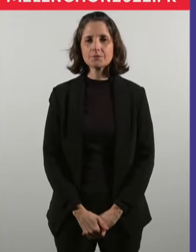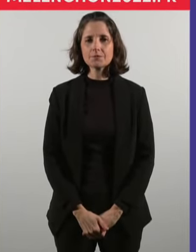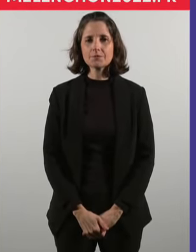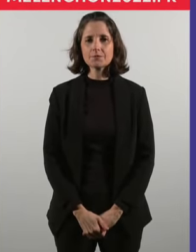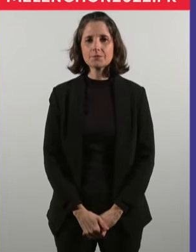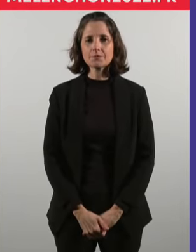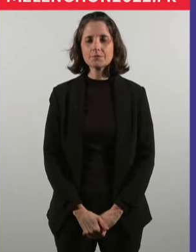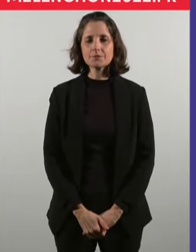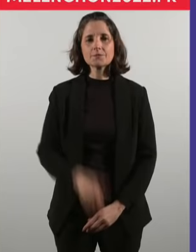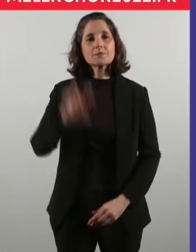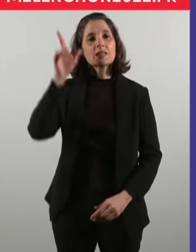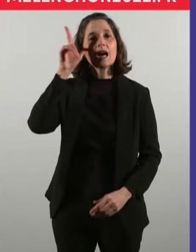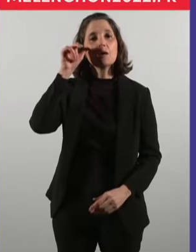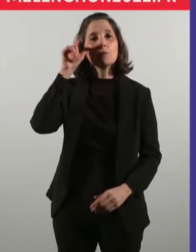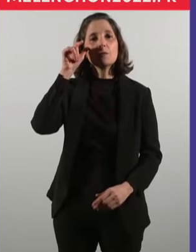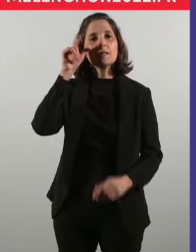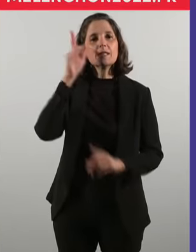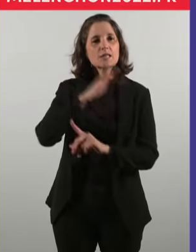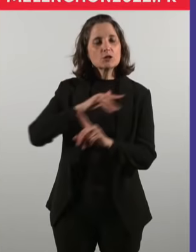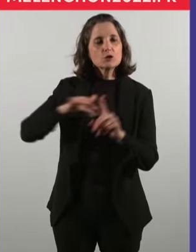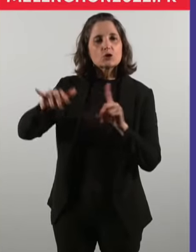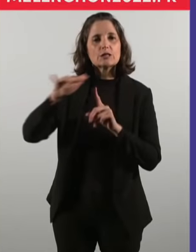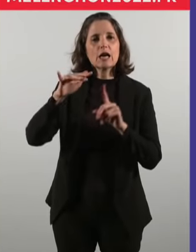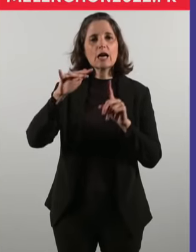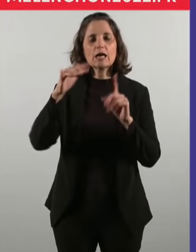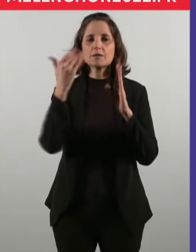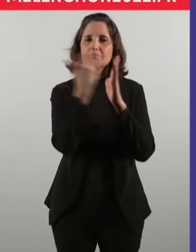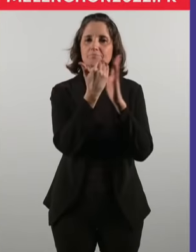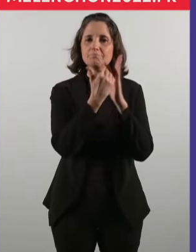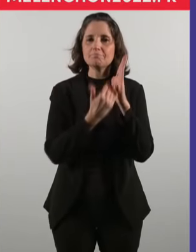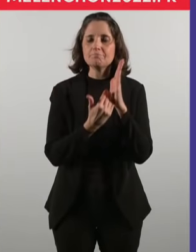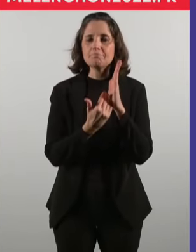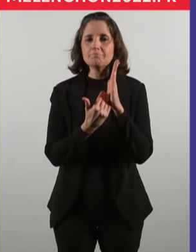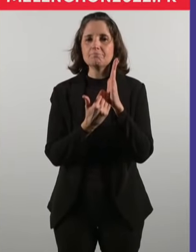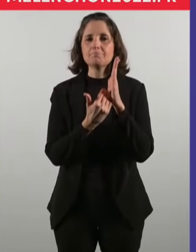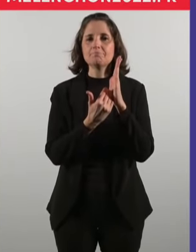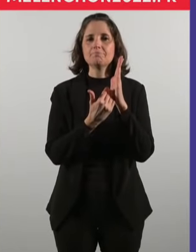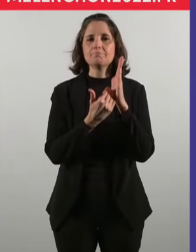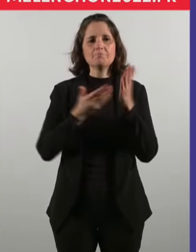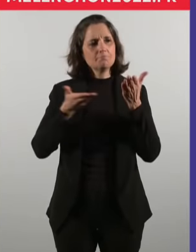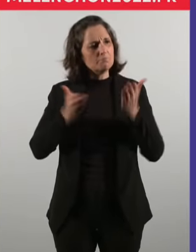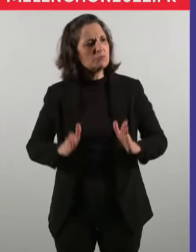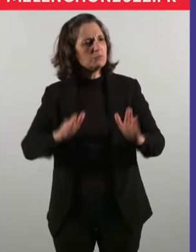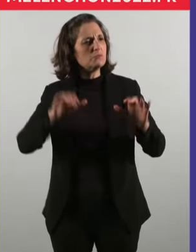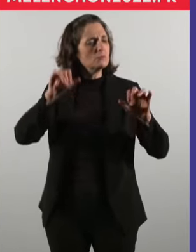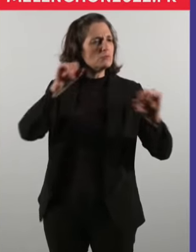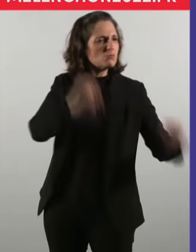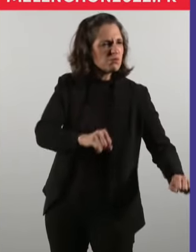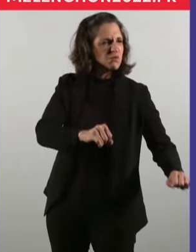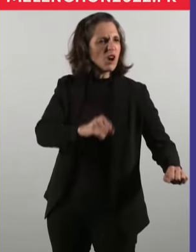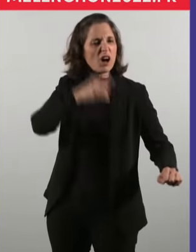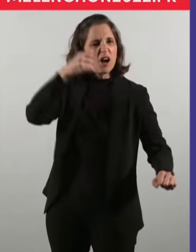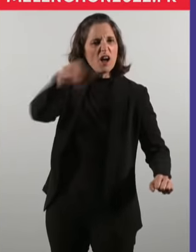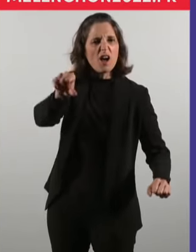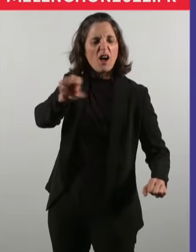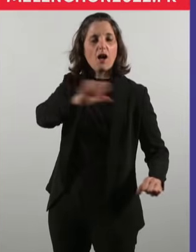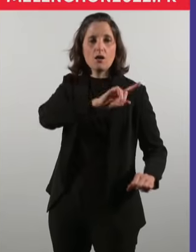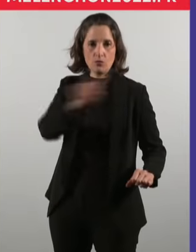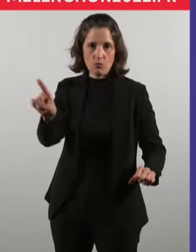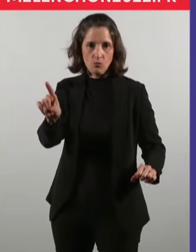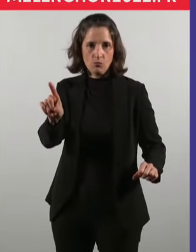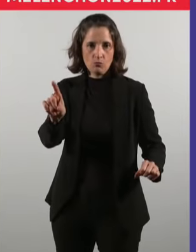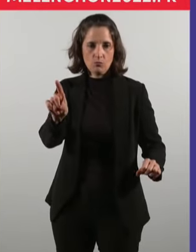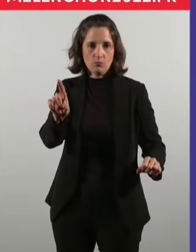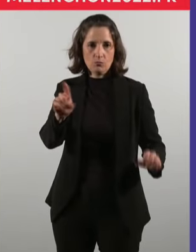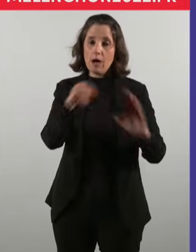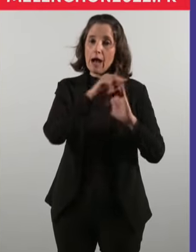La devise de la République sociale, ni oligarchie, ni bureaucratie, mais une vaste coopération sociale où les règles sont définies par